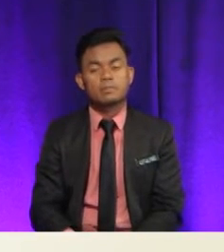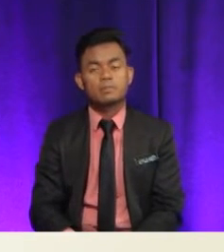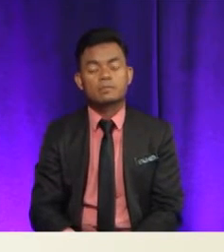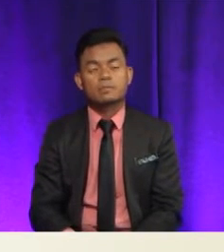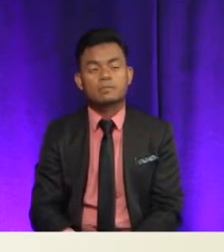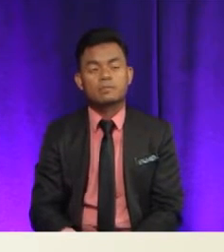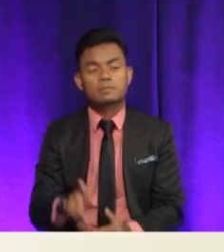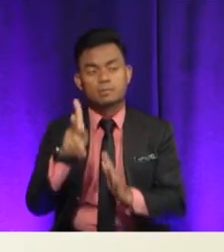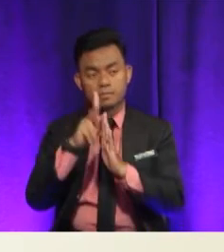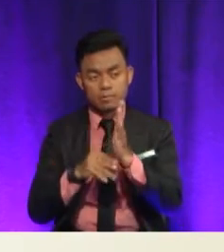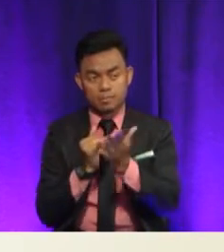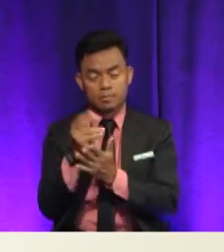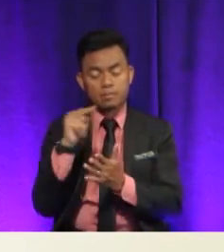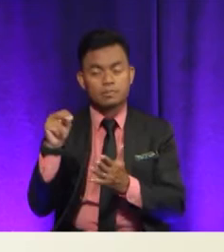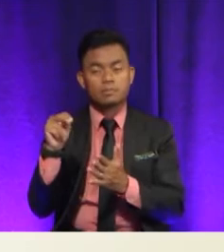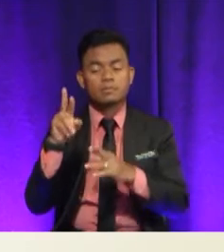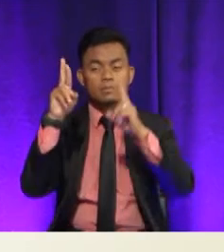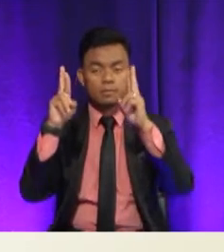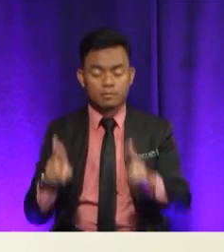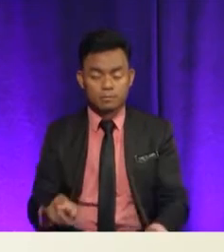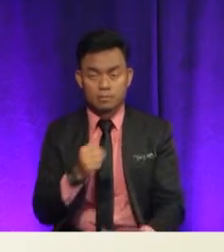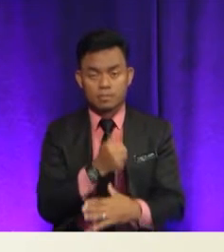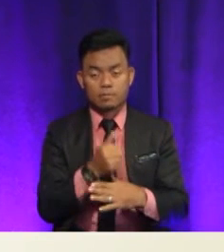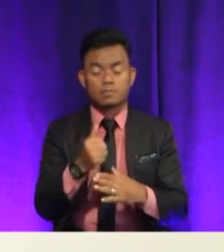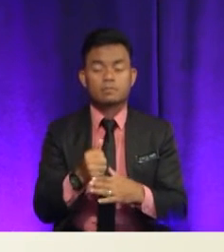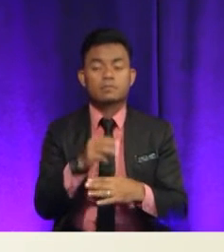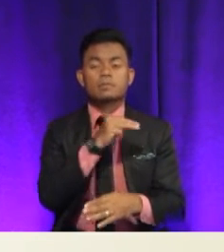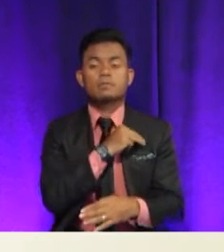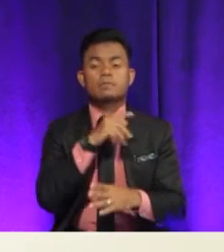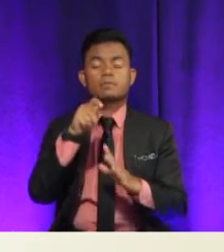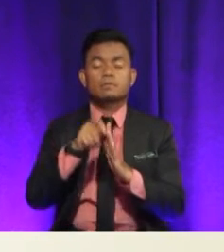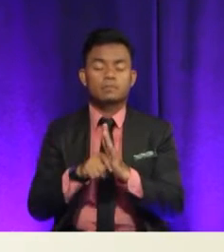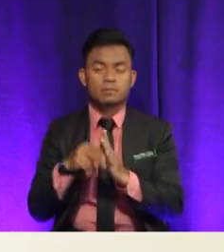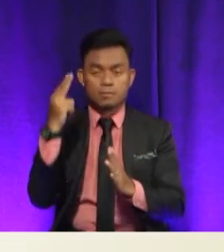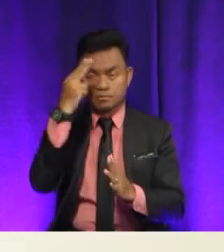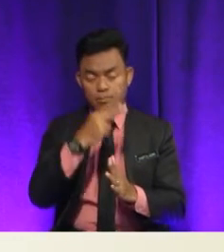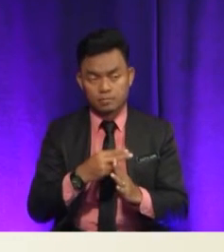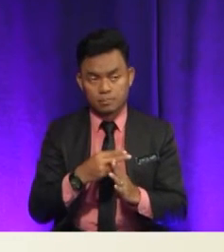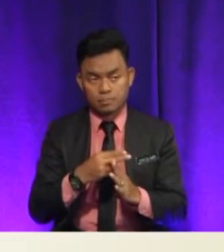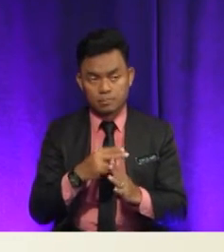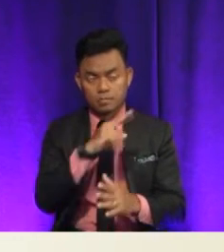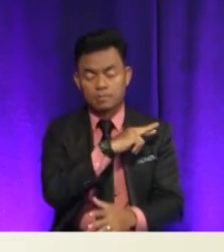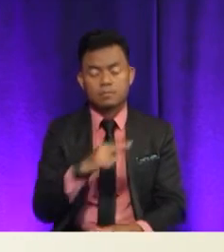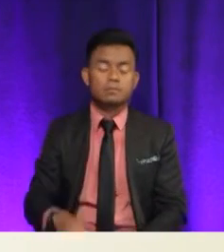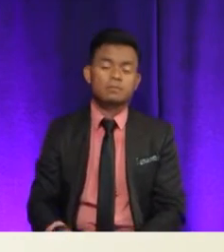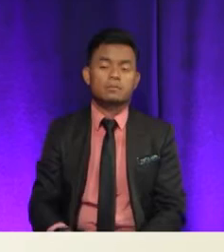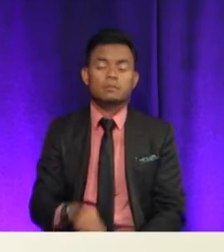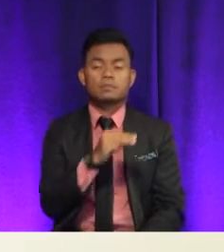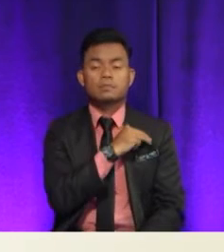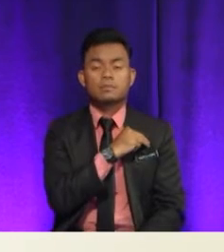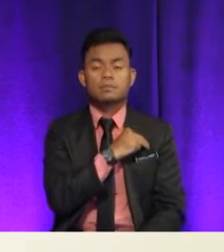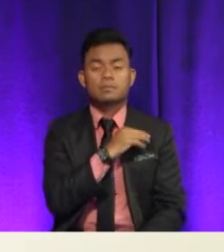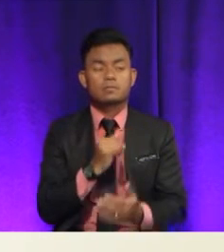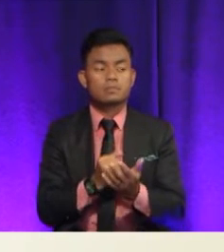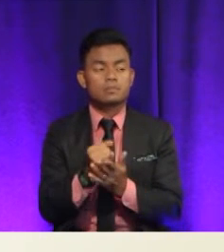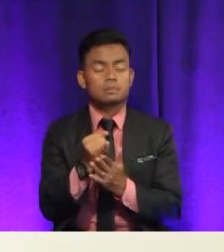kejujuran rakyat ataupun menteri terhadap Raja uraiannya murid-murid-murid tulis menteri jujur memberitahu Baginda bahwa